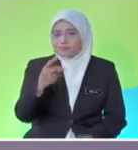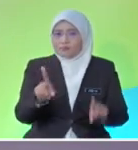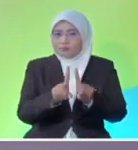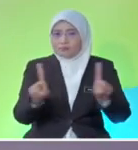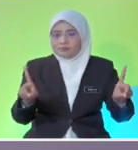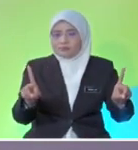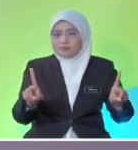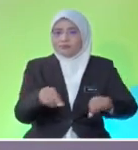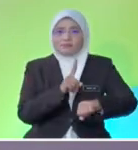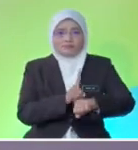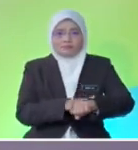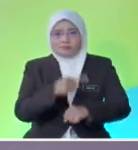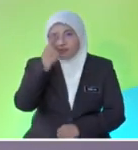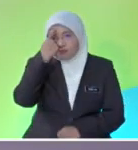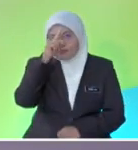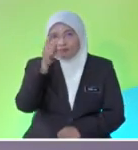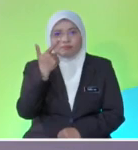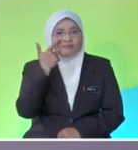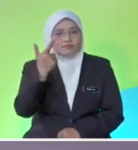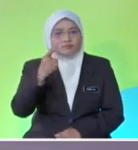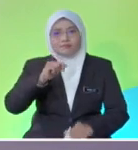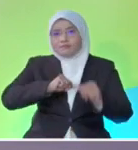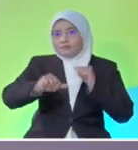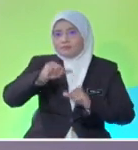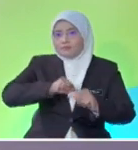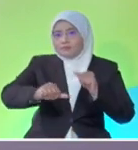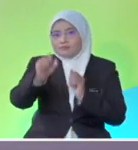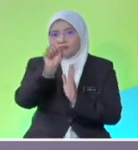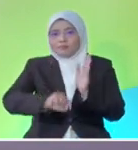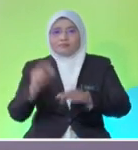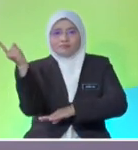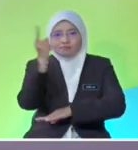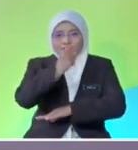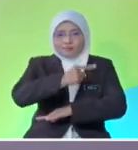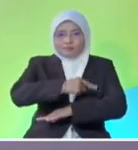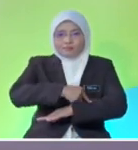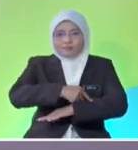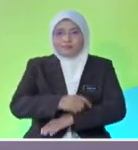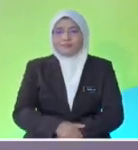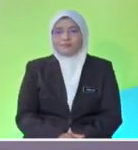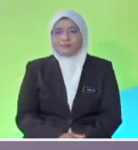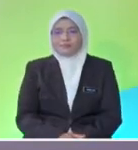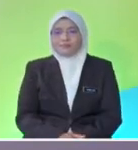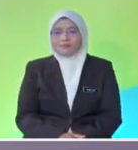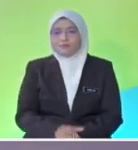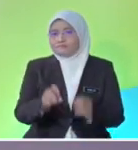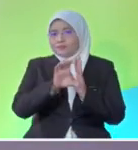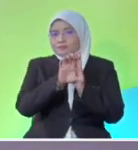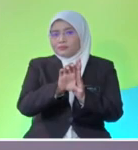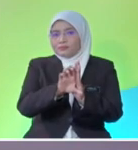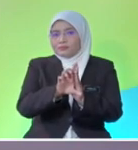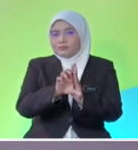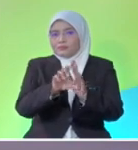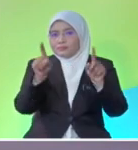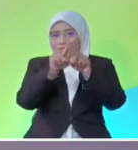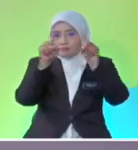melihat aktiviti seharian Ifah. Di mana dekat sini ada banyak aktiviti yang dilaksanakan